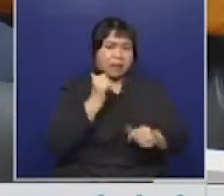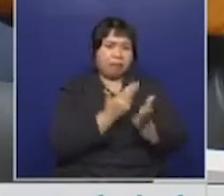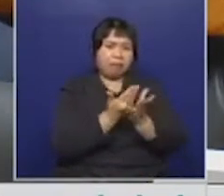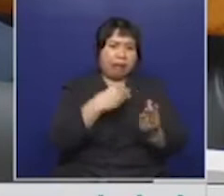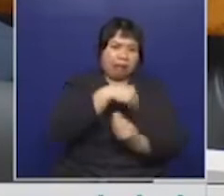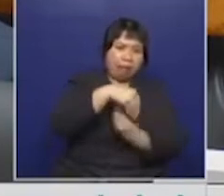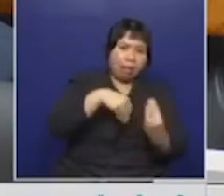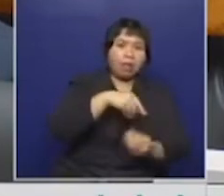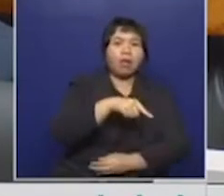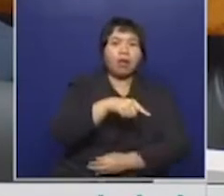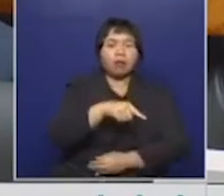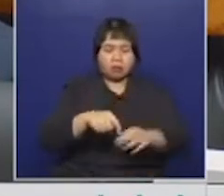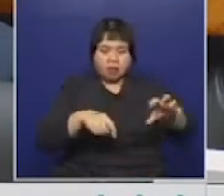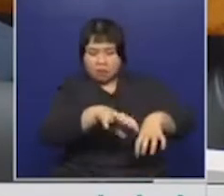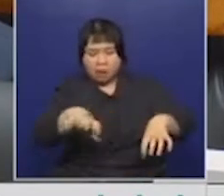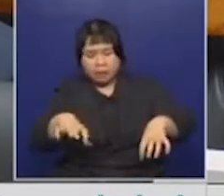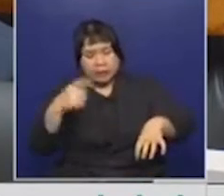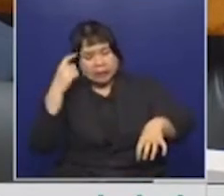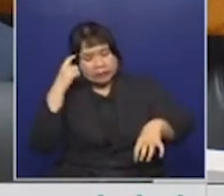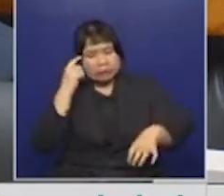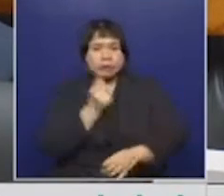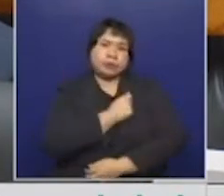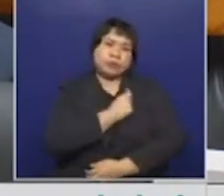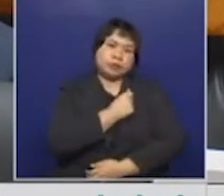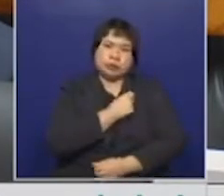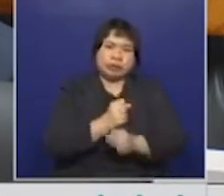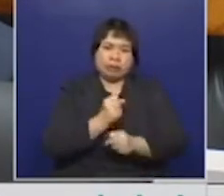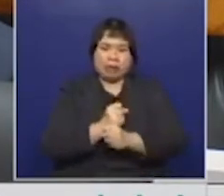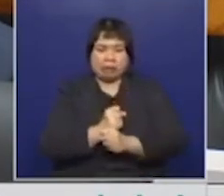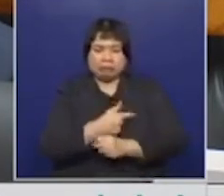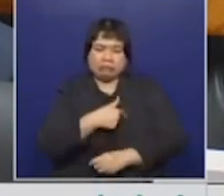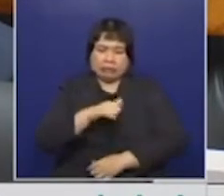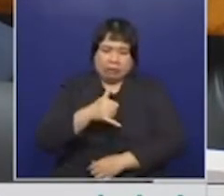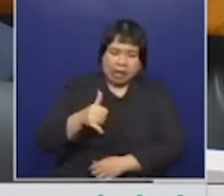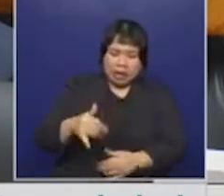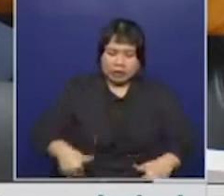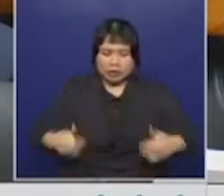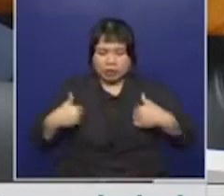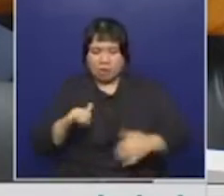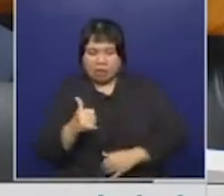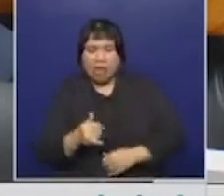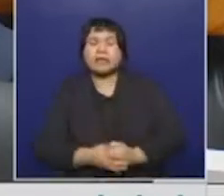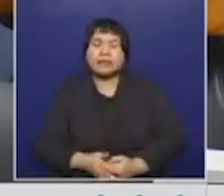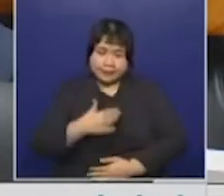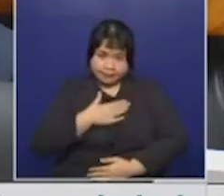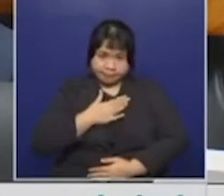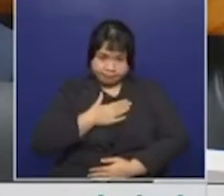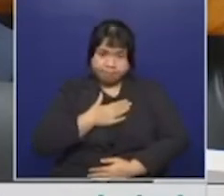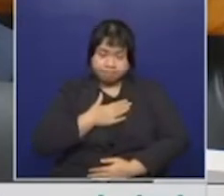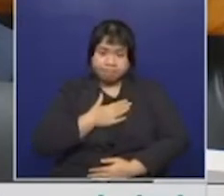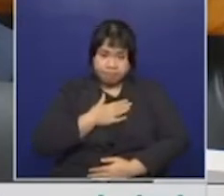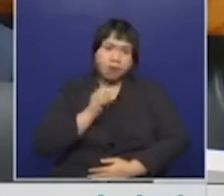หลายภาคส่วนไม่มีทางเลือกต้องทนทำงานที่มั่นคงต่อไปตามยถากรรมนี้ฉันอยากจะสื่อว่า